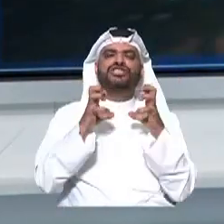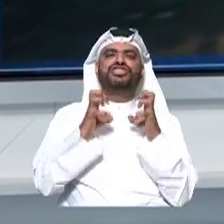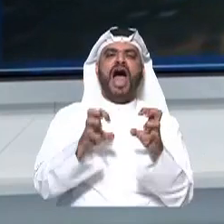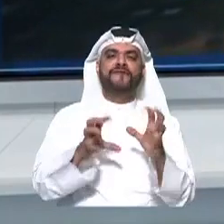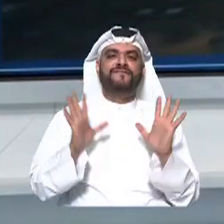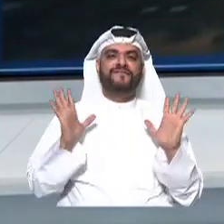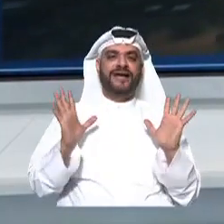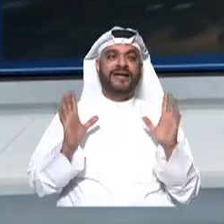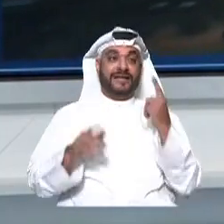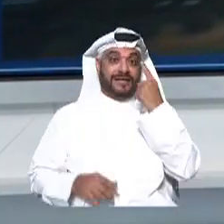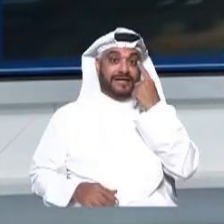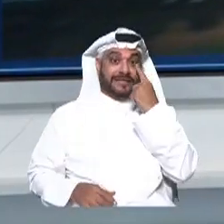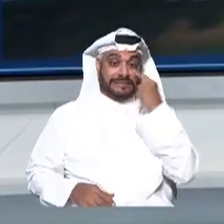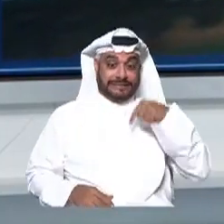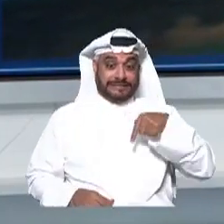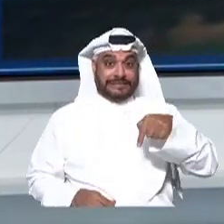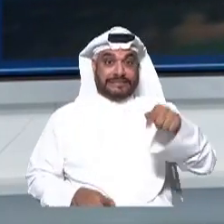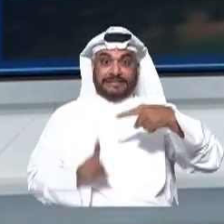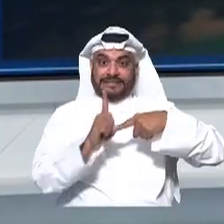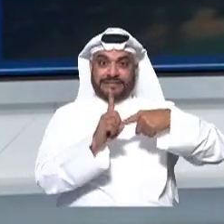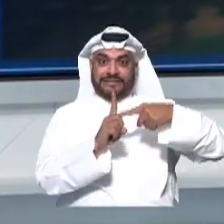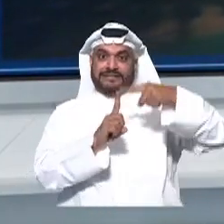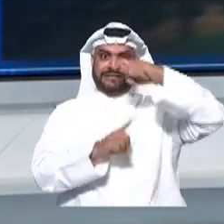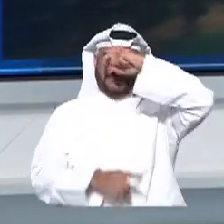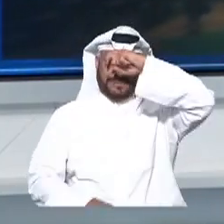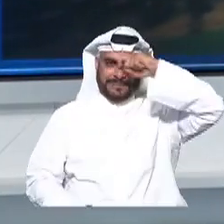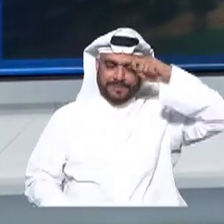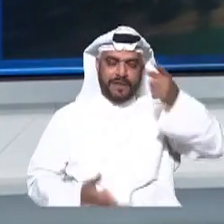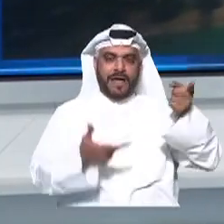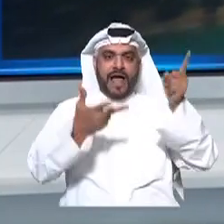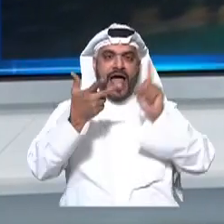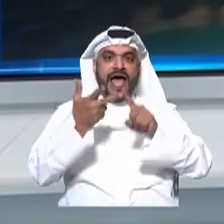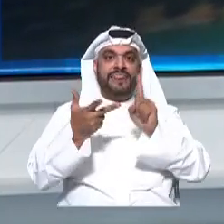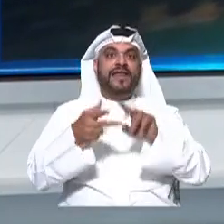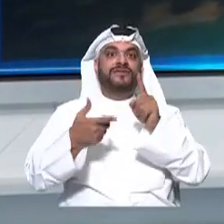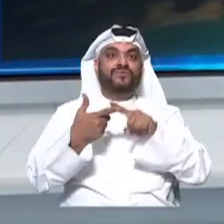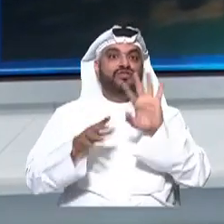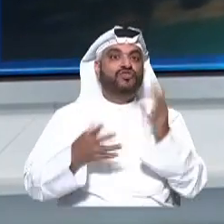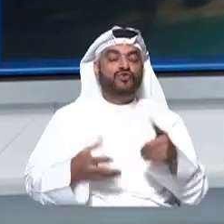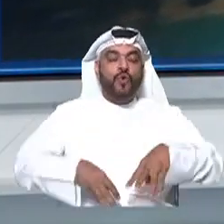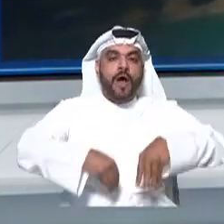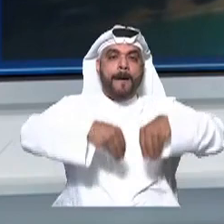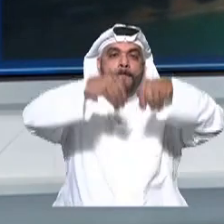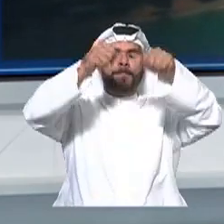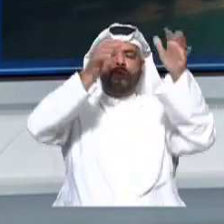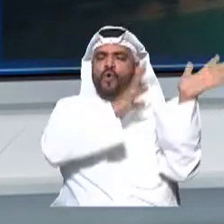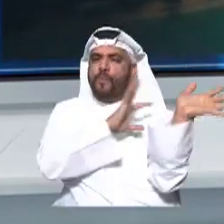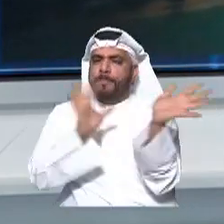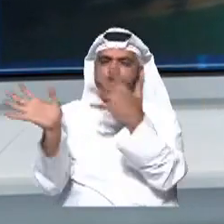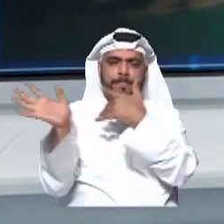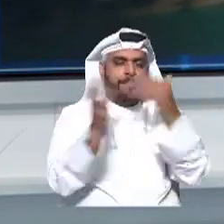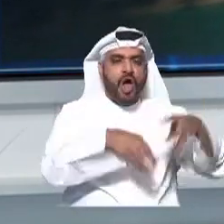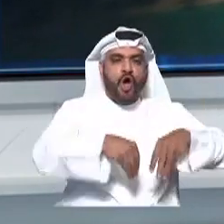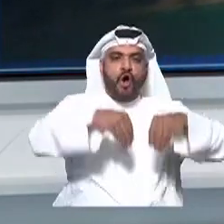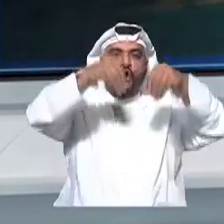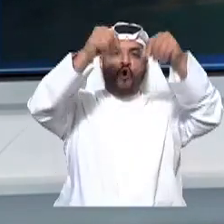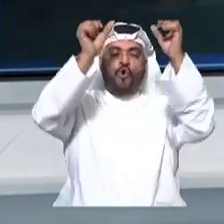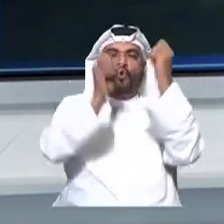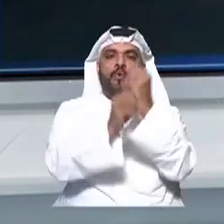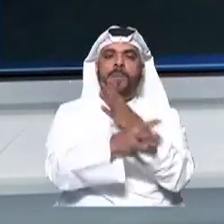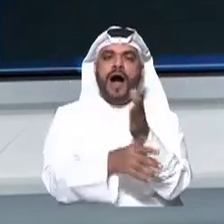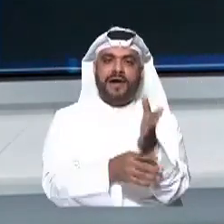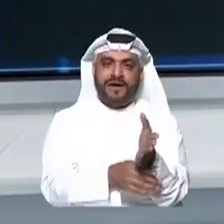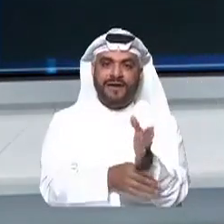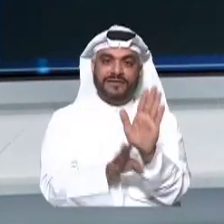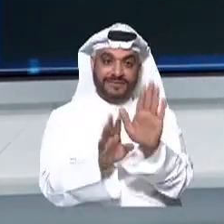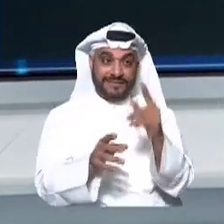معتدلة تنشط على فترات، مسببة غبار مثار حاليا خاصة على المناطق البرية والمكشوفة. رؤية أفقية